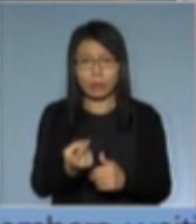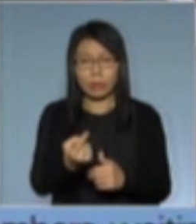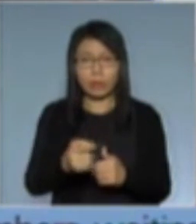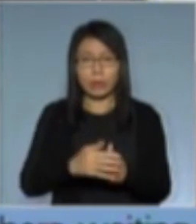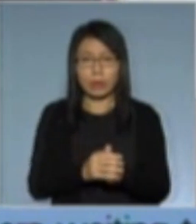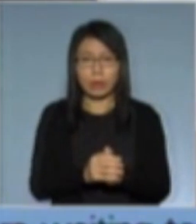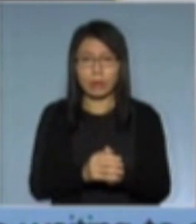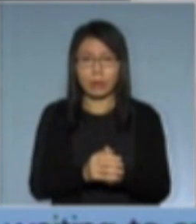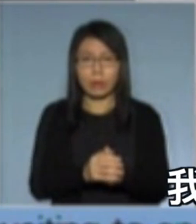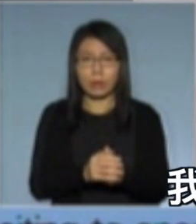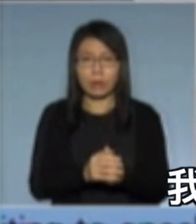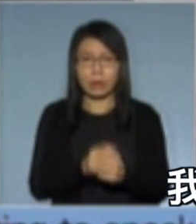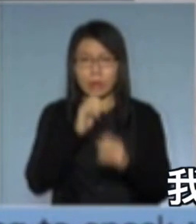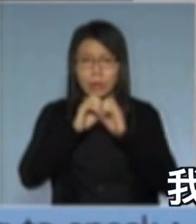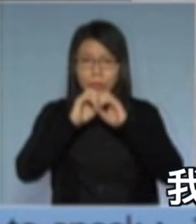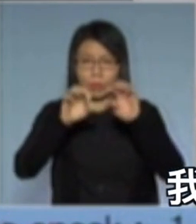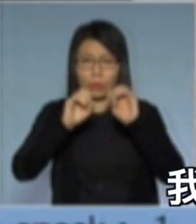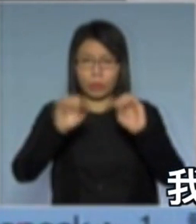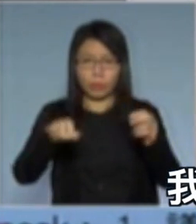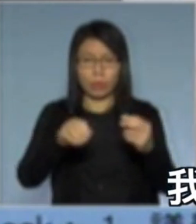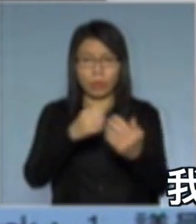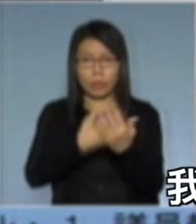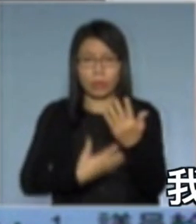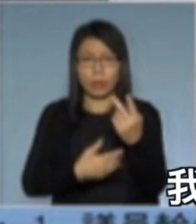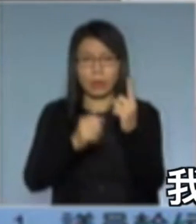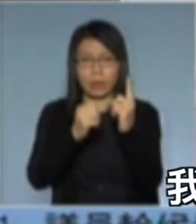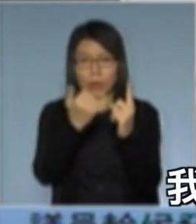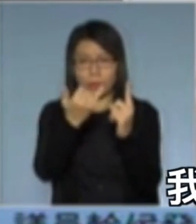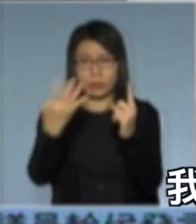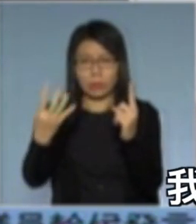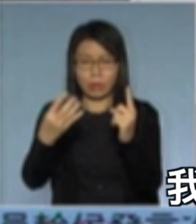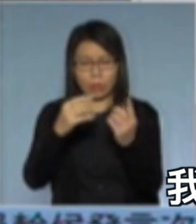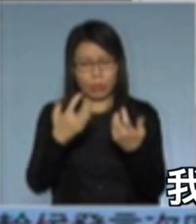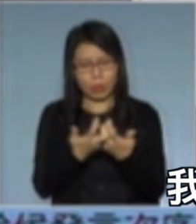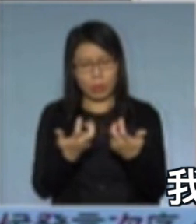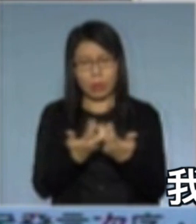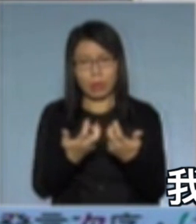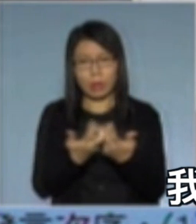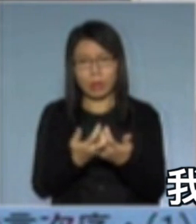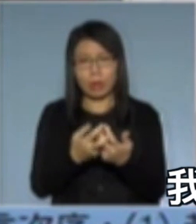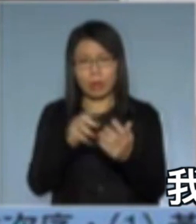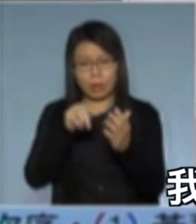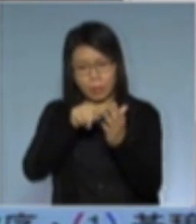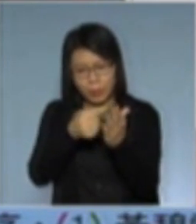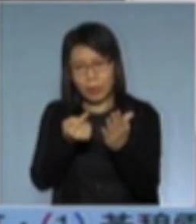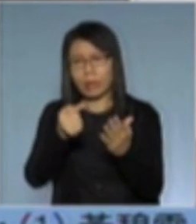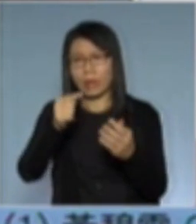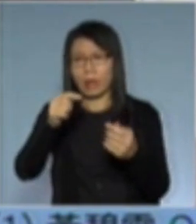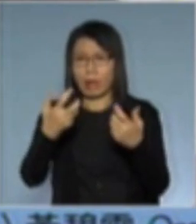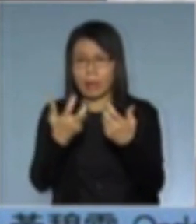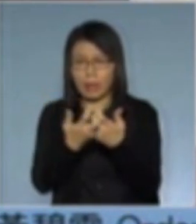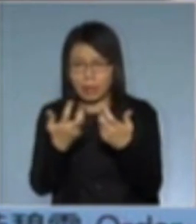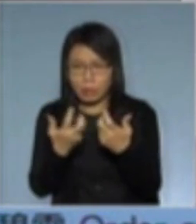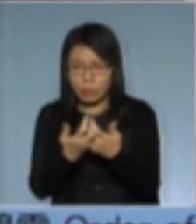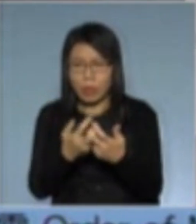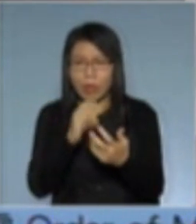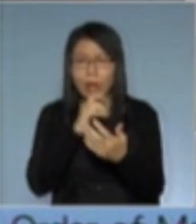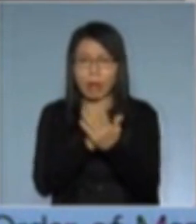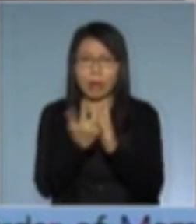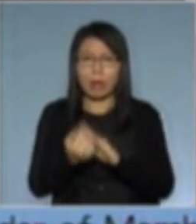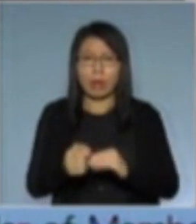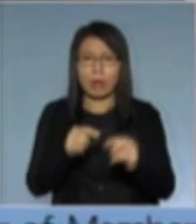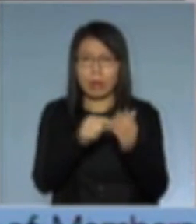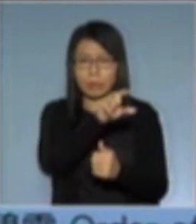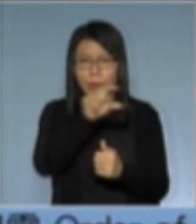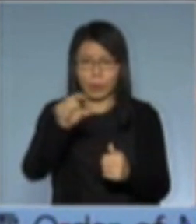一條咁嘅公告164，裏面呢我數過呢，連埋標點符號連埋嗰啲數字都係得56個 spacing